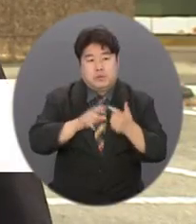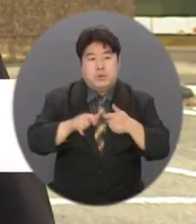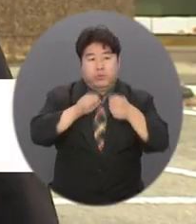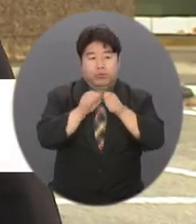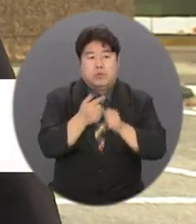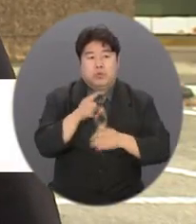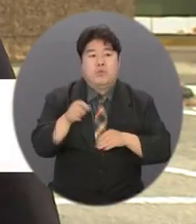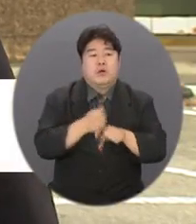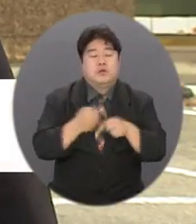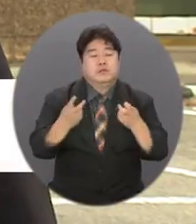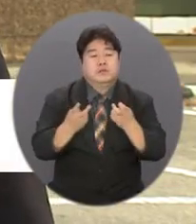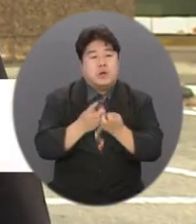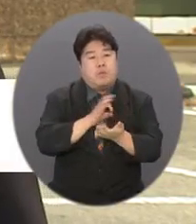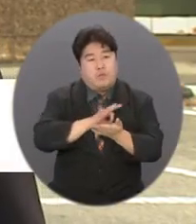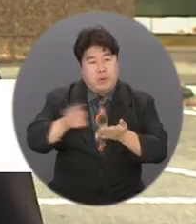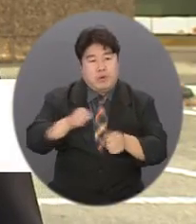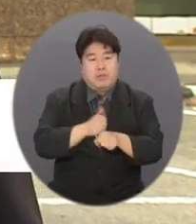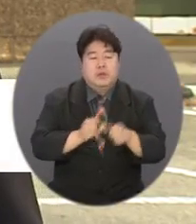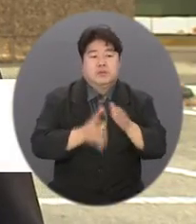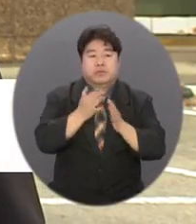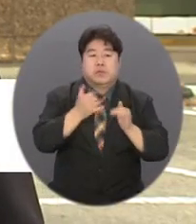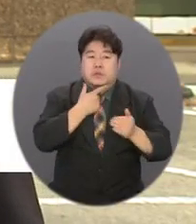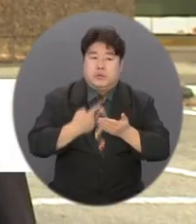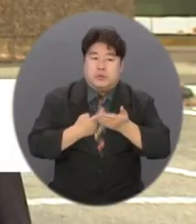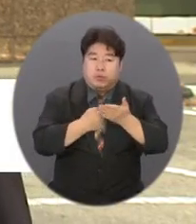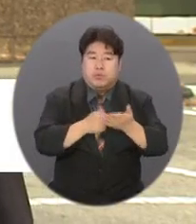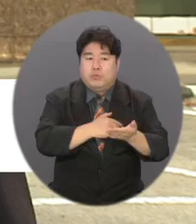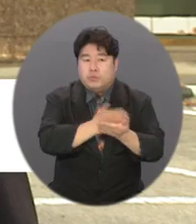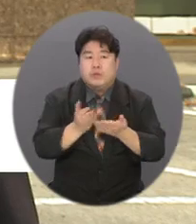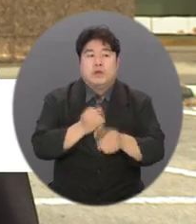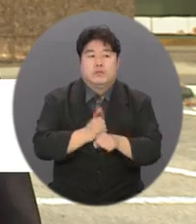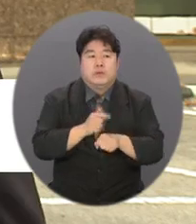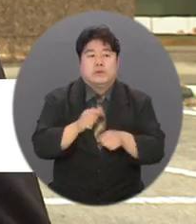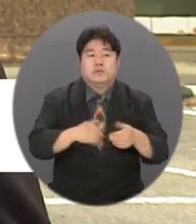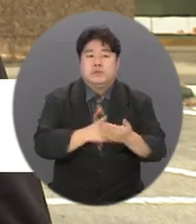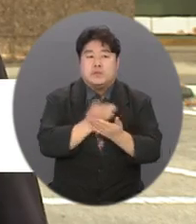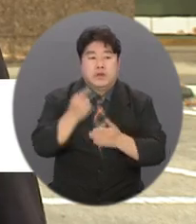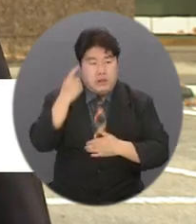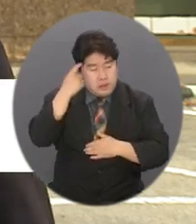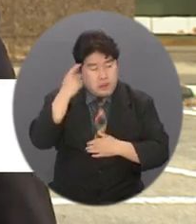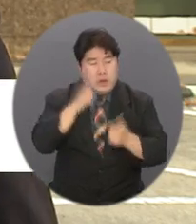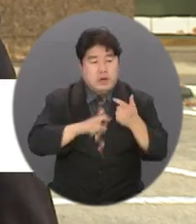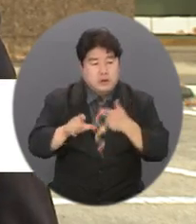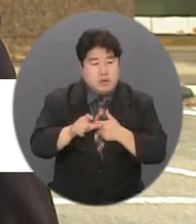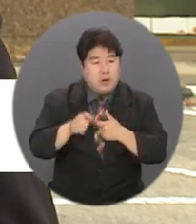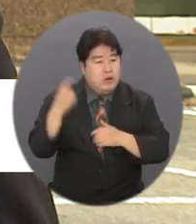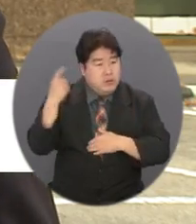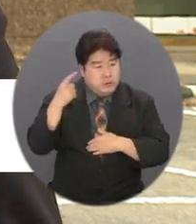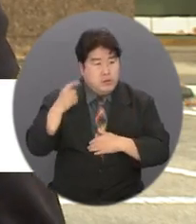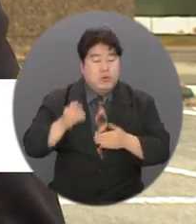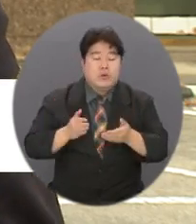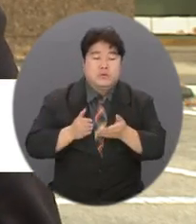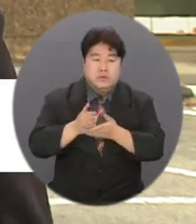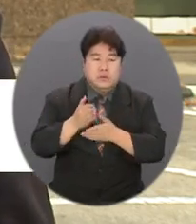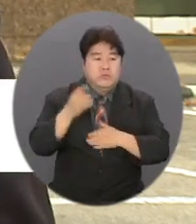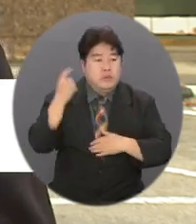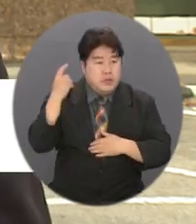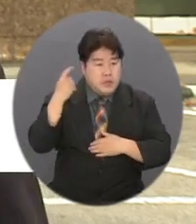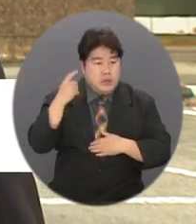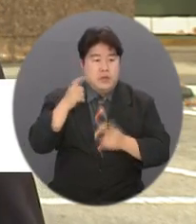방에 대한 문제는 시민들의 요 갱년기를 다양합니다 그 다 양을 좀더 수렴하고 접목 1 또